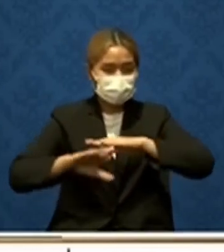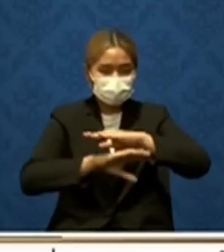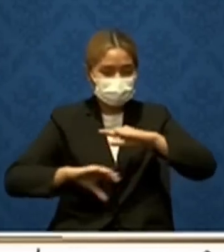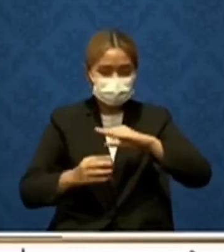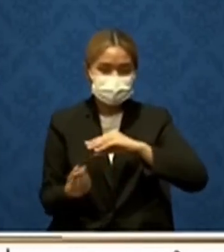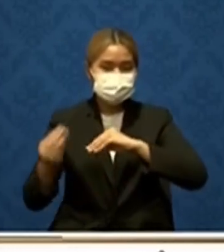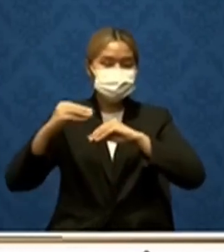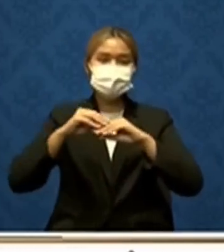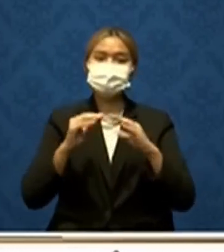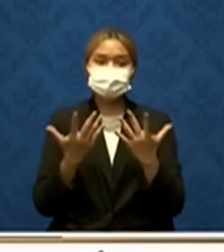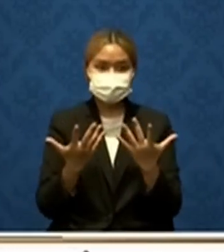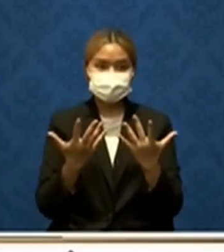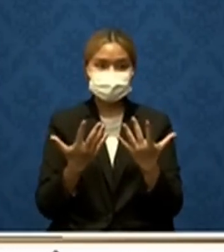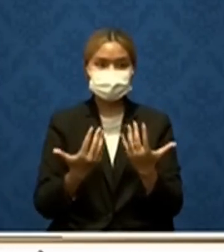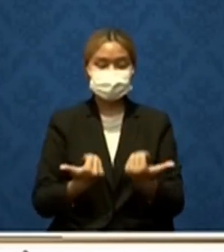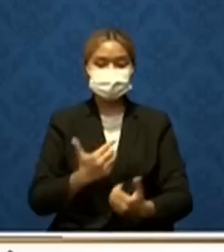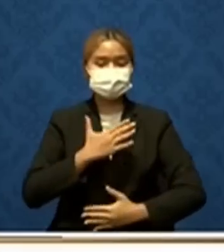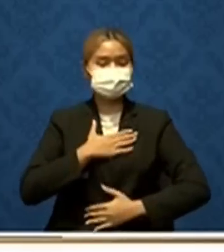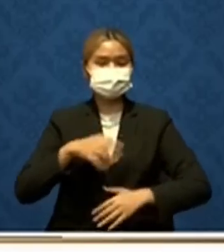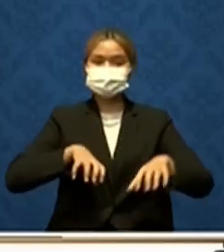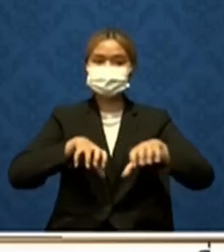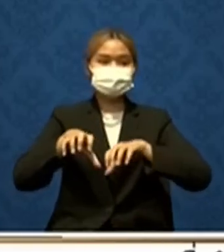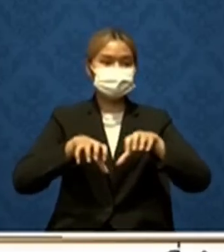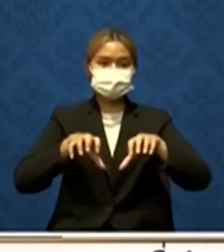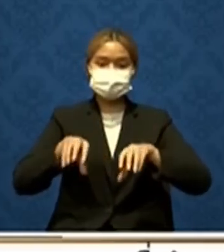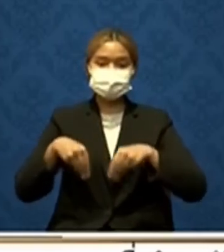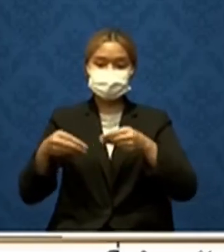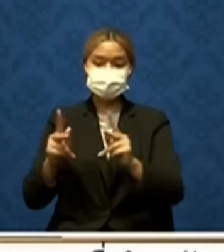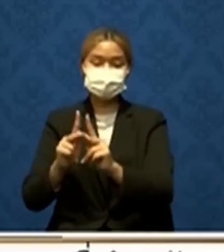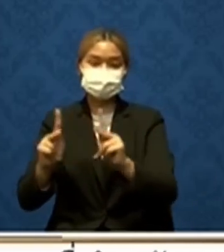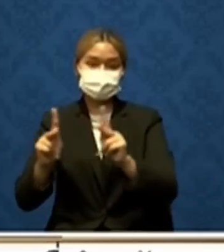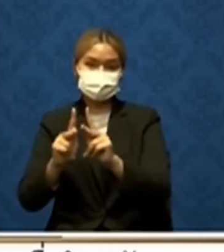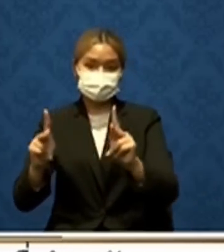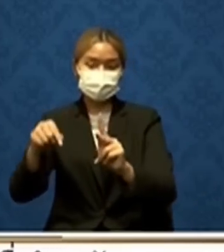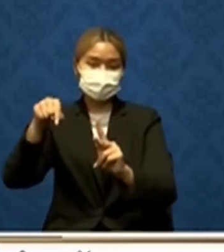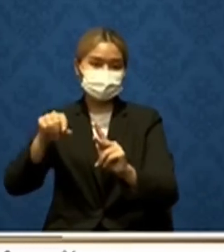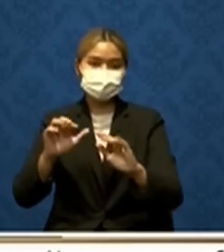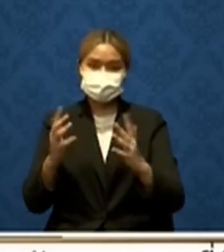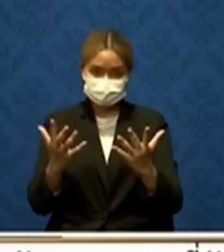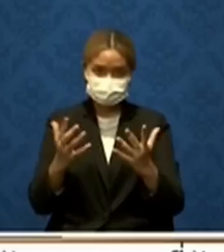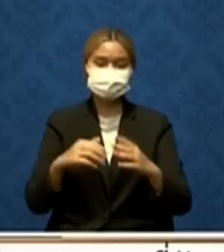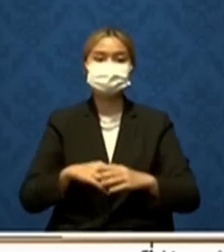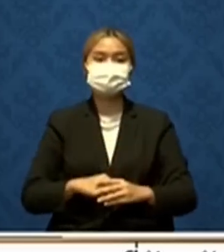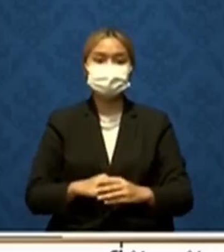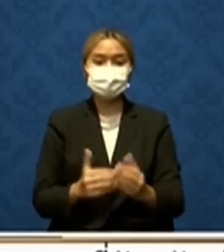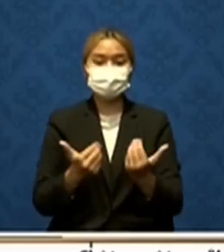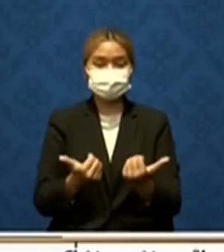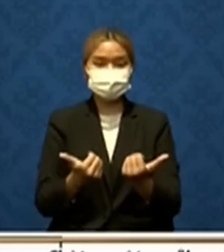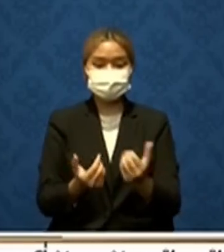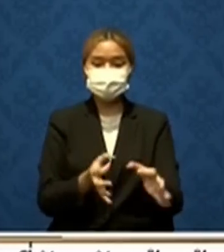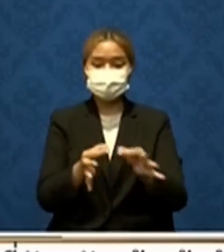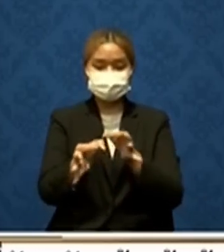ผมไม่กล้าจัดการอะไรกับประธานบอร์ดซึ่งเดี๋ยวผมจะกราบเปลี่ยนให้ท่านประธานได้ทราบ